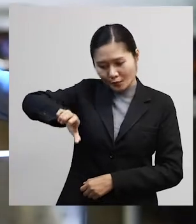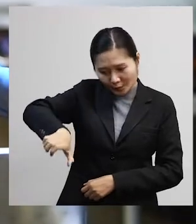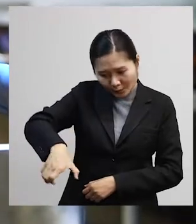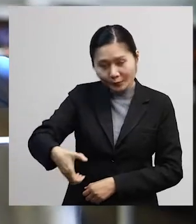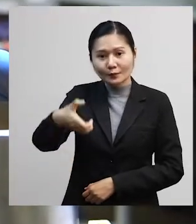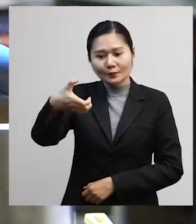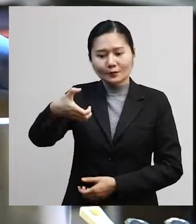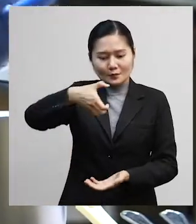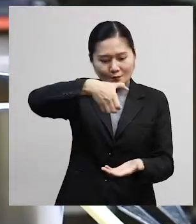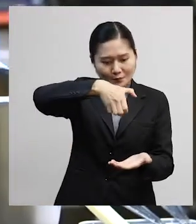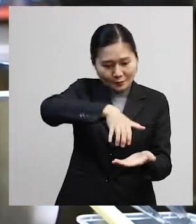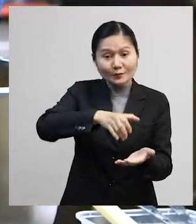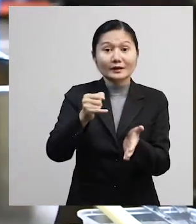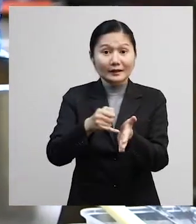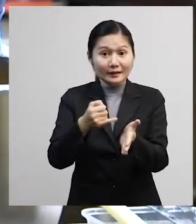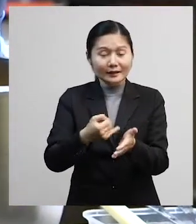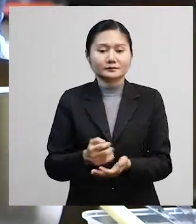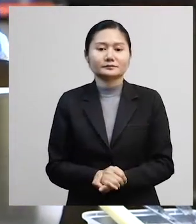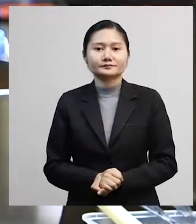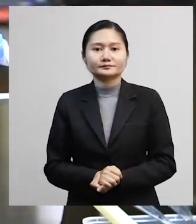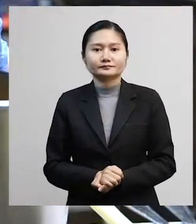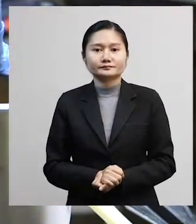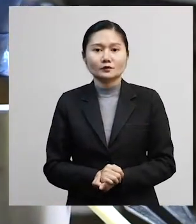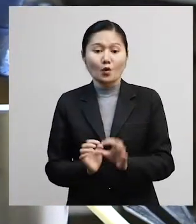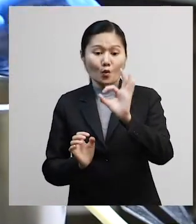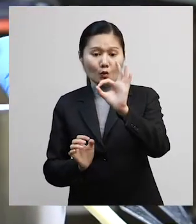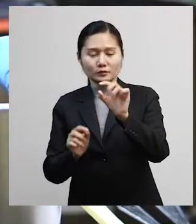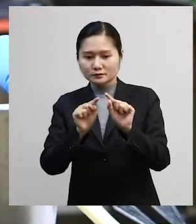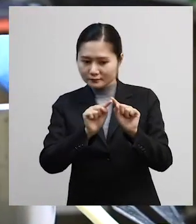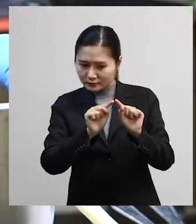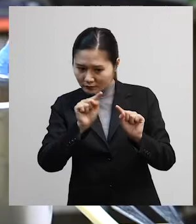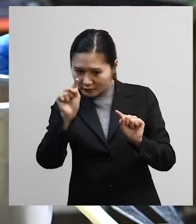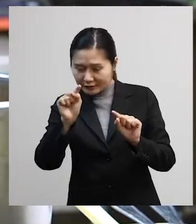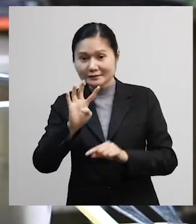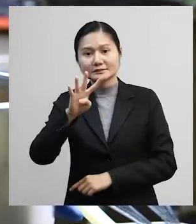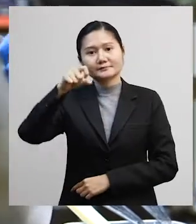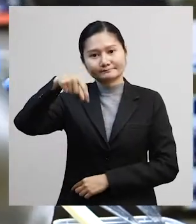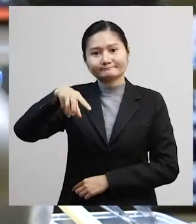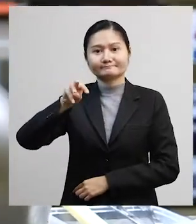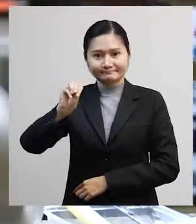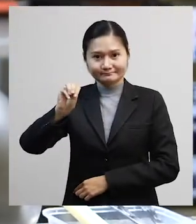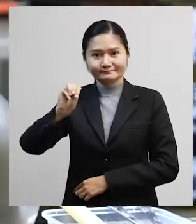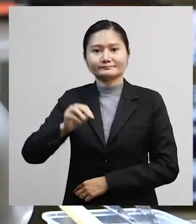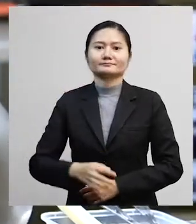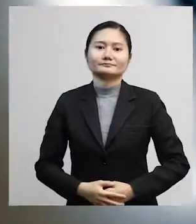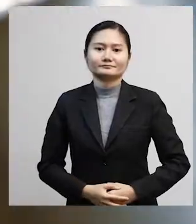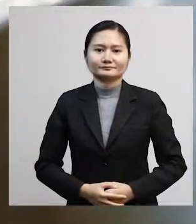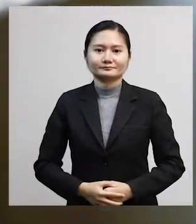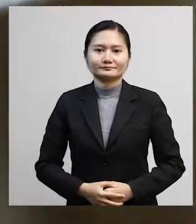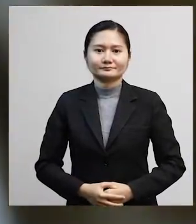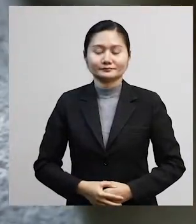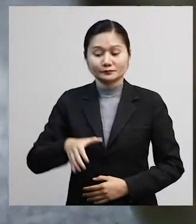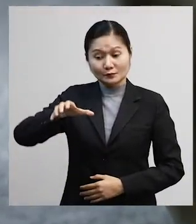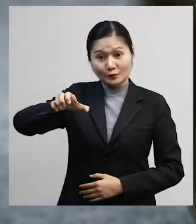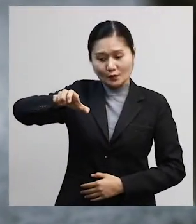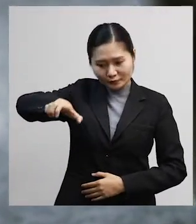รูปคุกกี้ได้เลยนะคะอันนี้ก็จะเป็นขนาดเส้นผ่านศูนย์กลางประมาณ4เซนค่ะตักขึ้นม